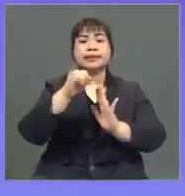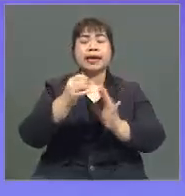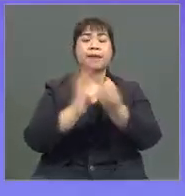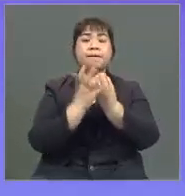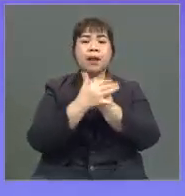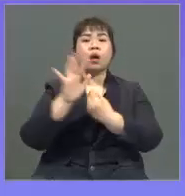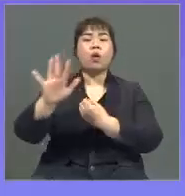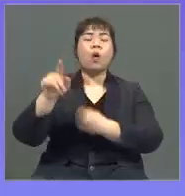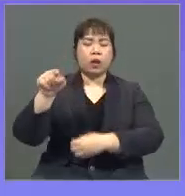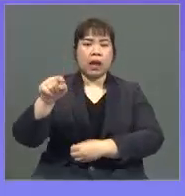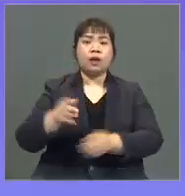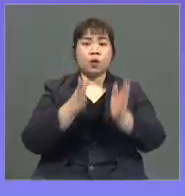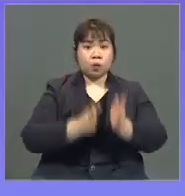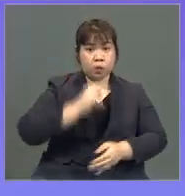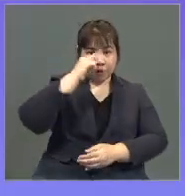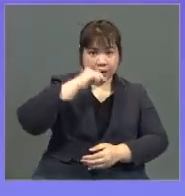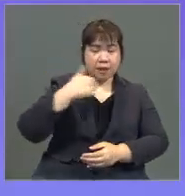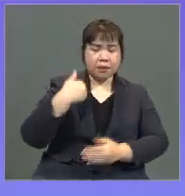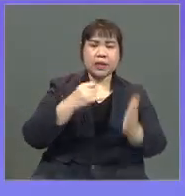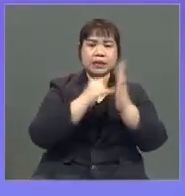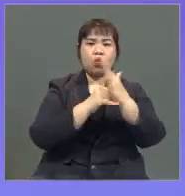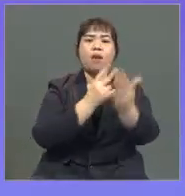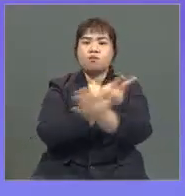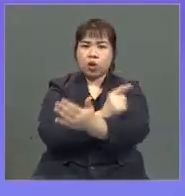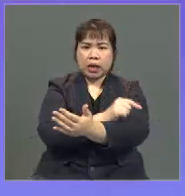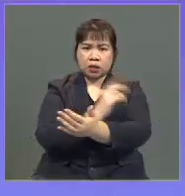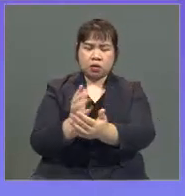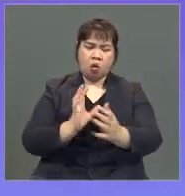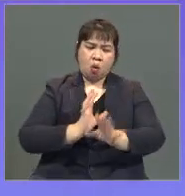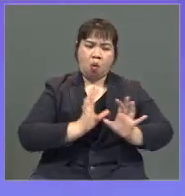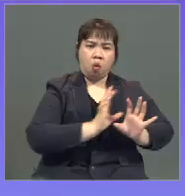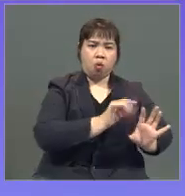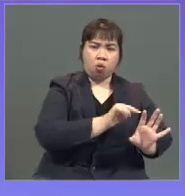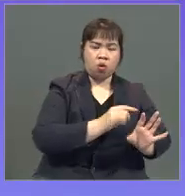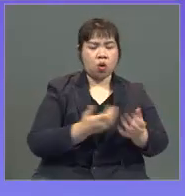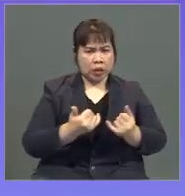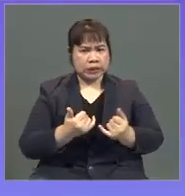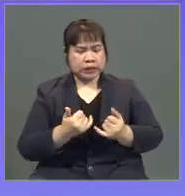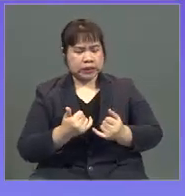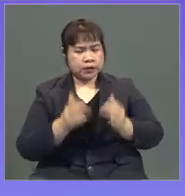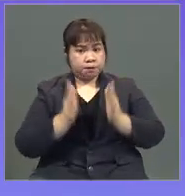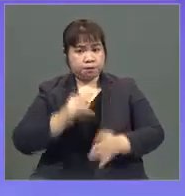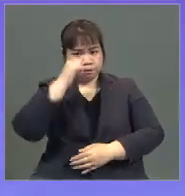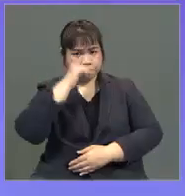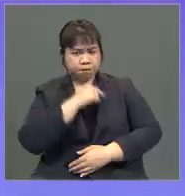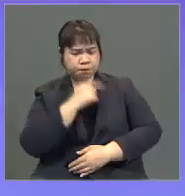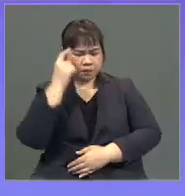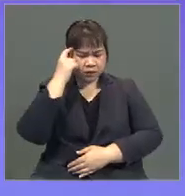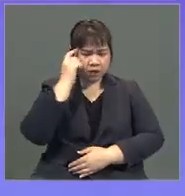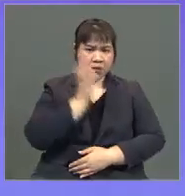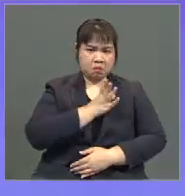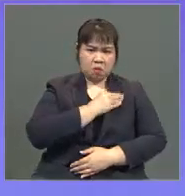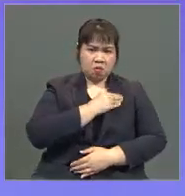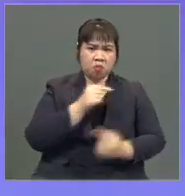จะมีคนไทยจำนวนมากที่เดินทางไปยังจังหวัดภูเก็ตจึงต้องยอมรับว่าตอนนี้ยังมีคนไทยหลายส่วนที่ยัง